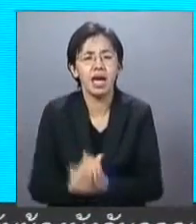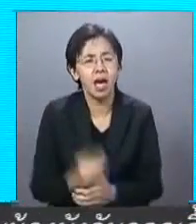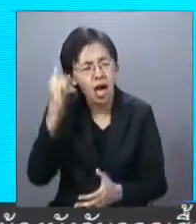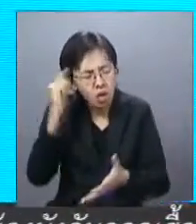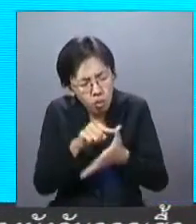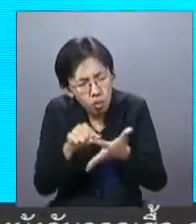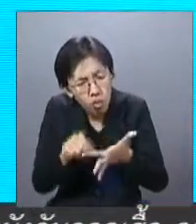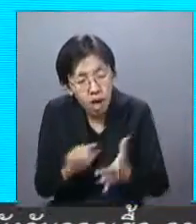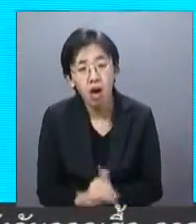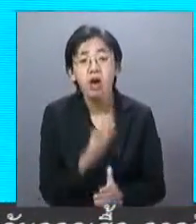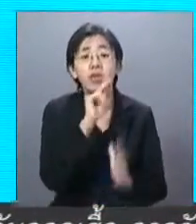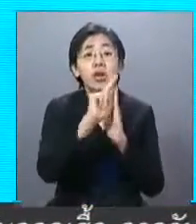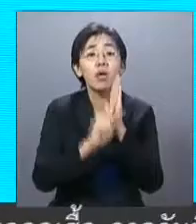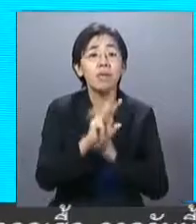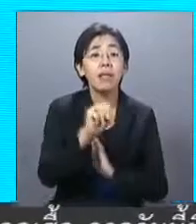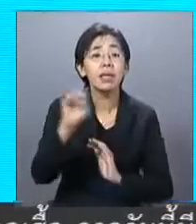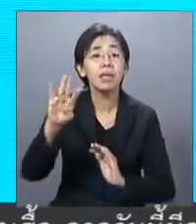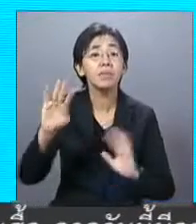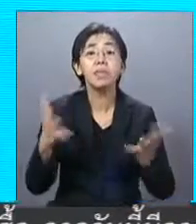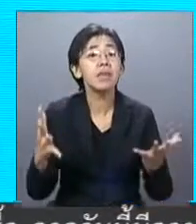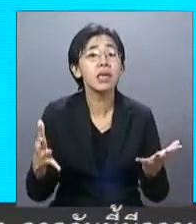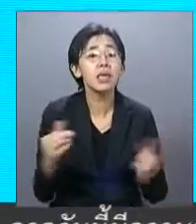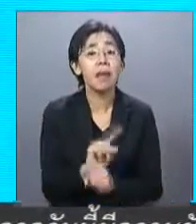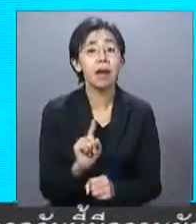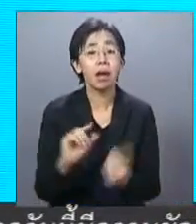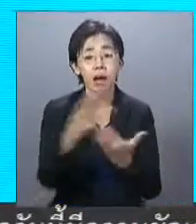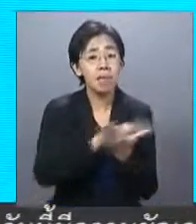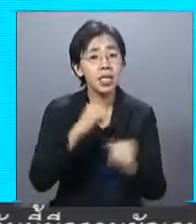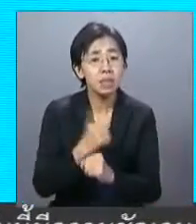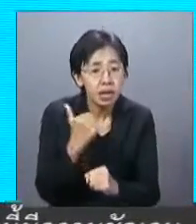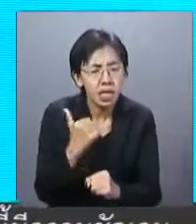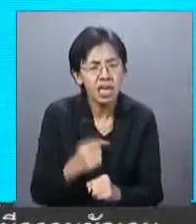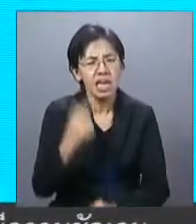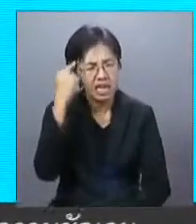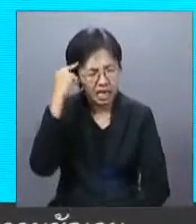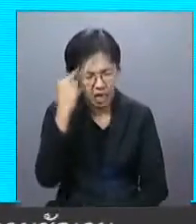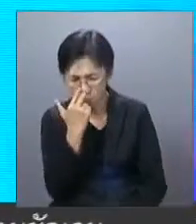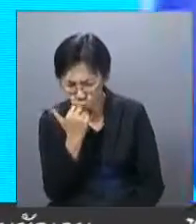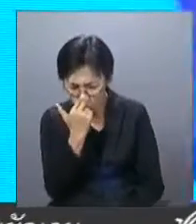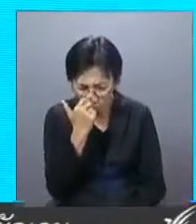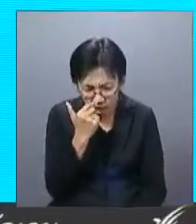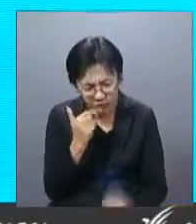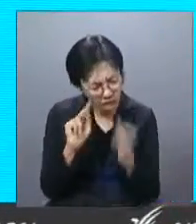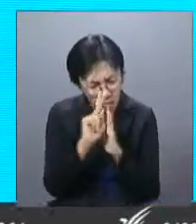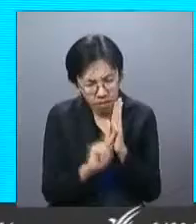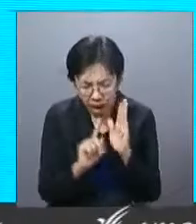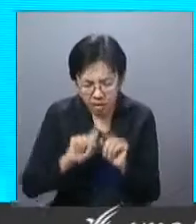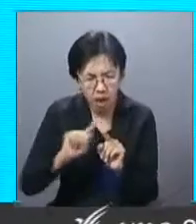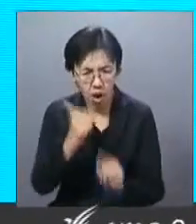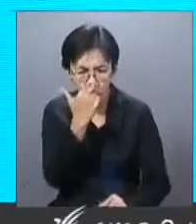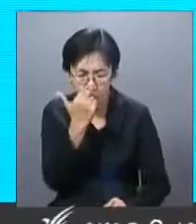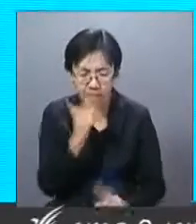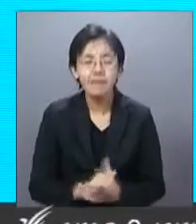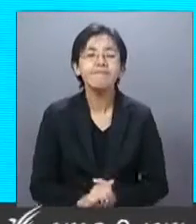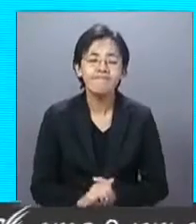ามันถ้าไม่มีทีมจะอยู่ได้ประเทศเนี่ยมันนั้นทำอะไรต้องรอบคอบนะวันนี้โอเคผมยอมรับได้ว่